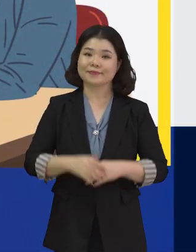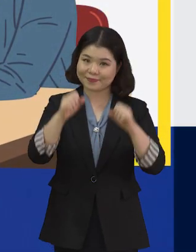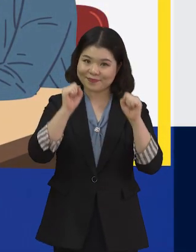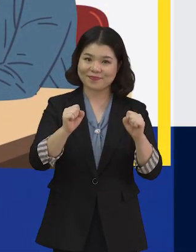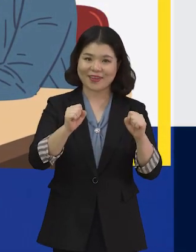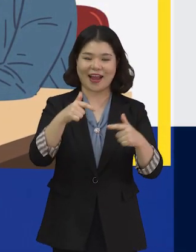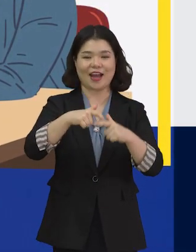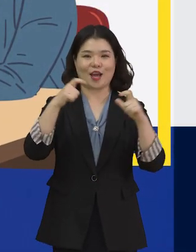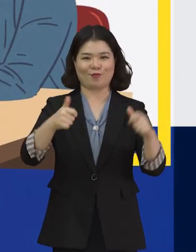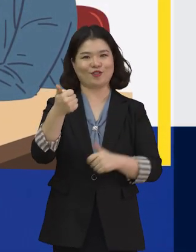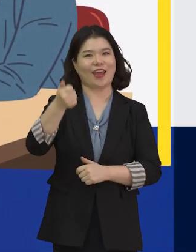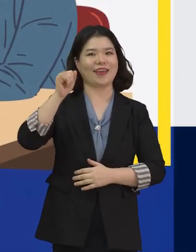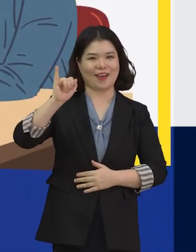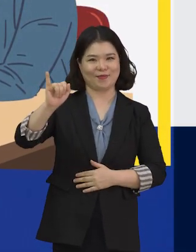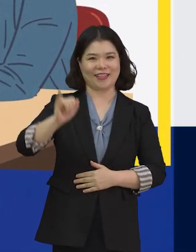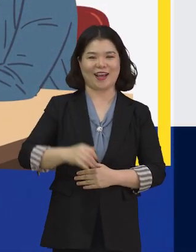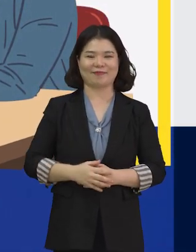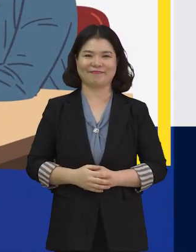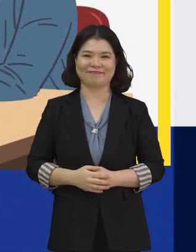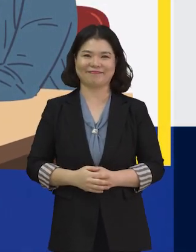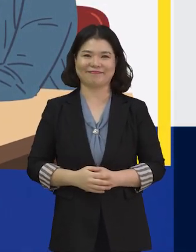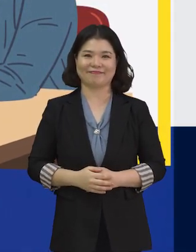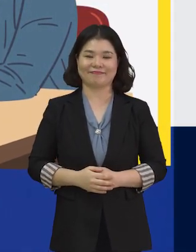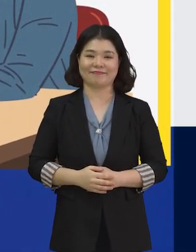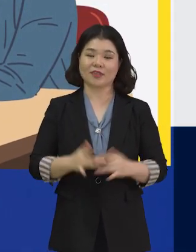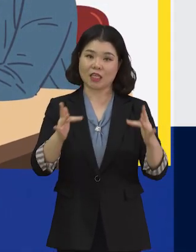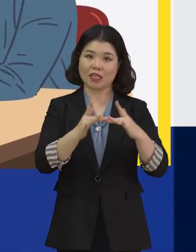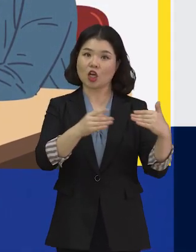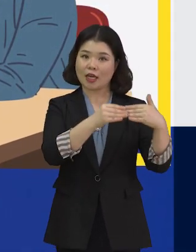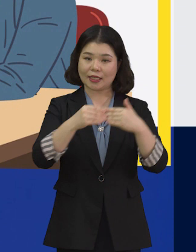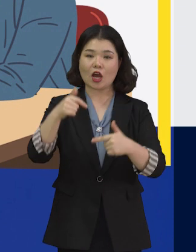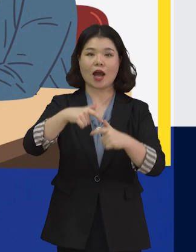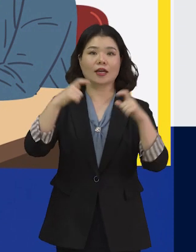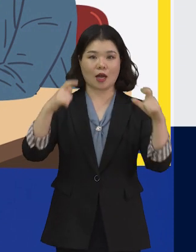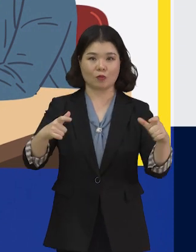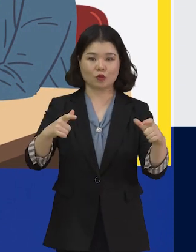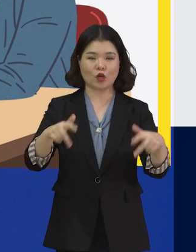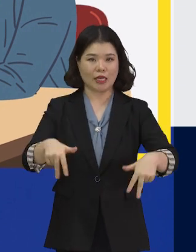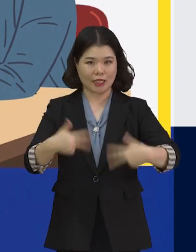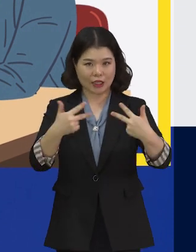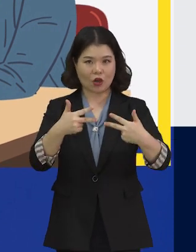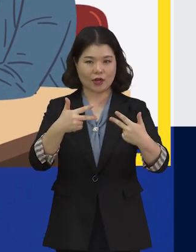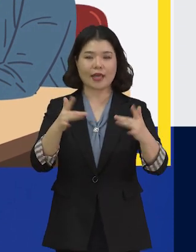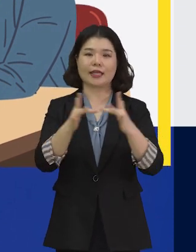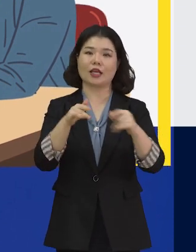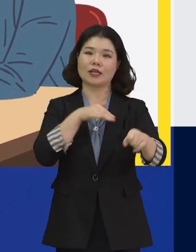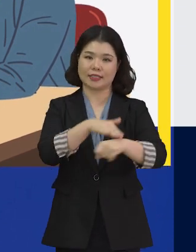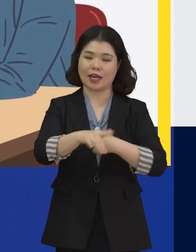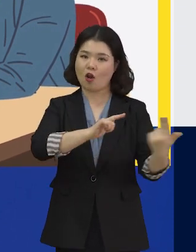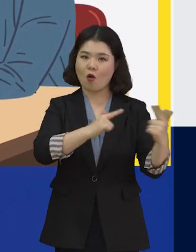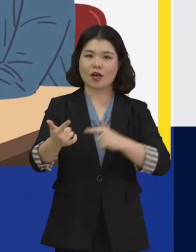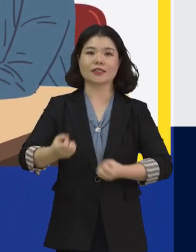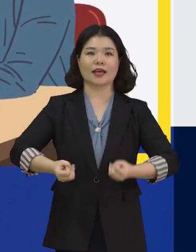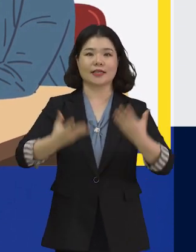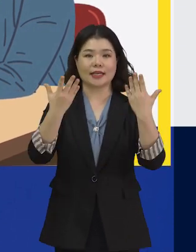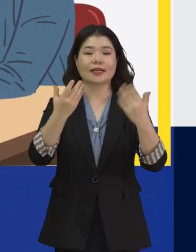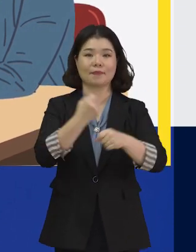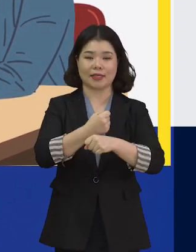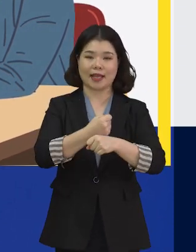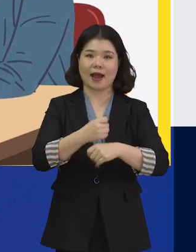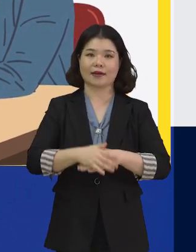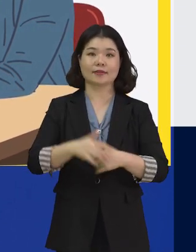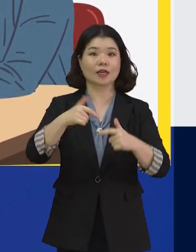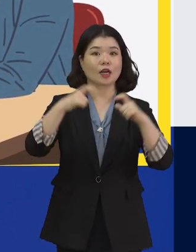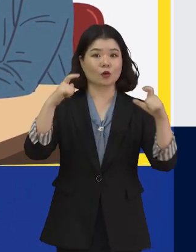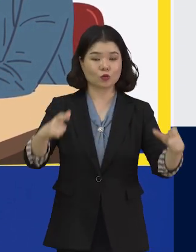안녕하세요. 강남구 AI 리포터입니다. 온택트리더 강남구가 비대면 온라인 방식의 다양한 행사를 개최합니다.